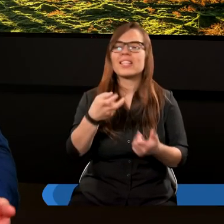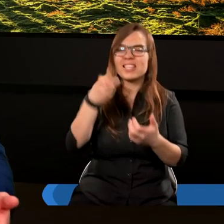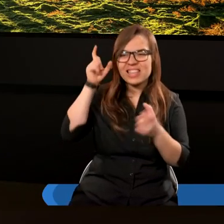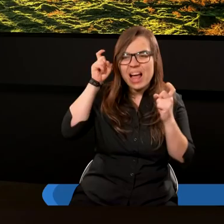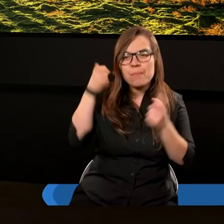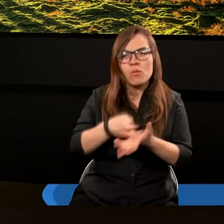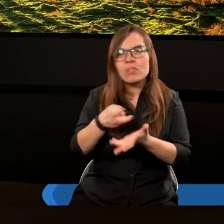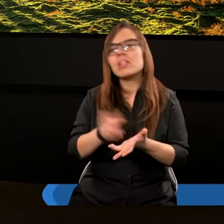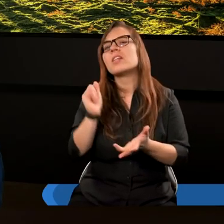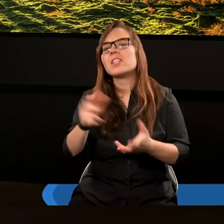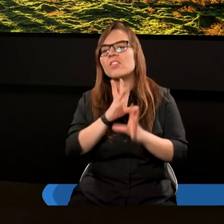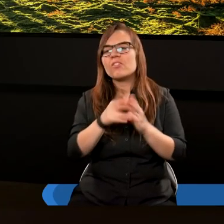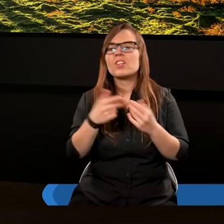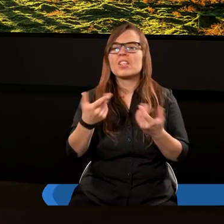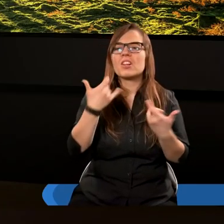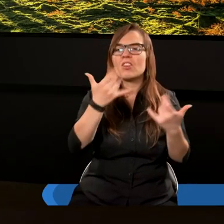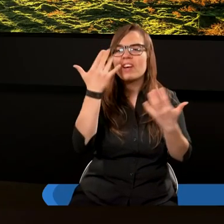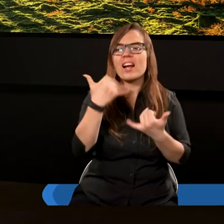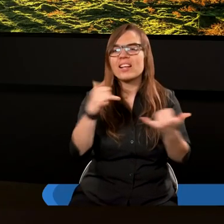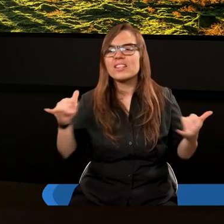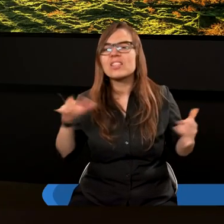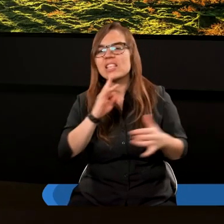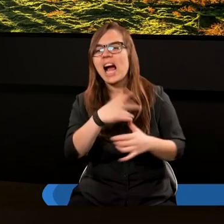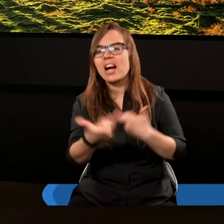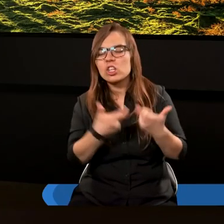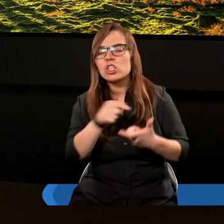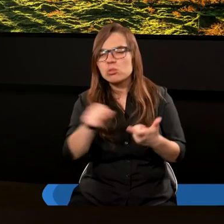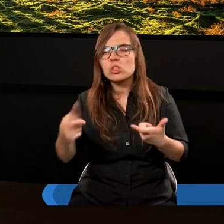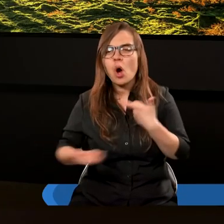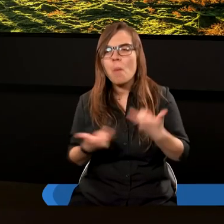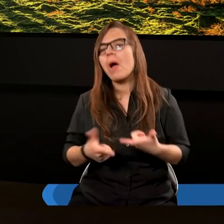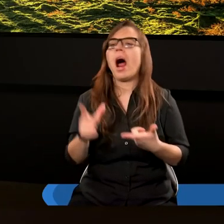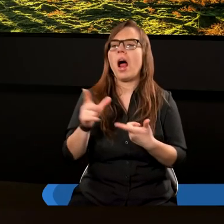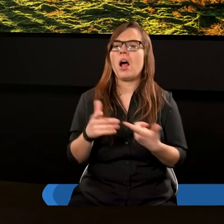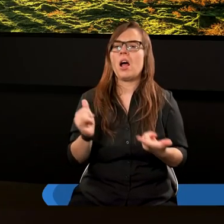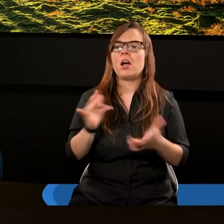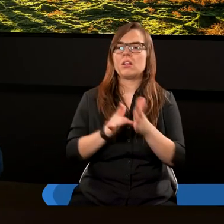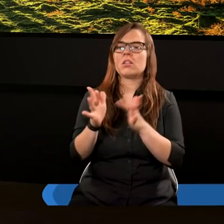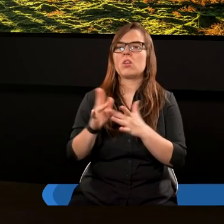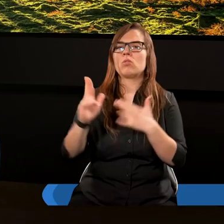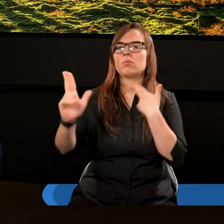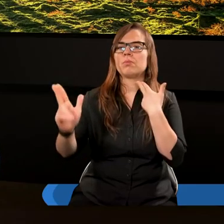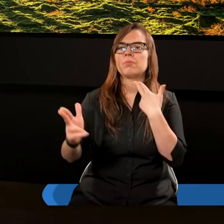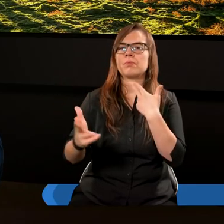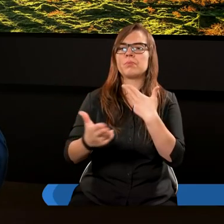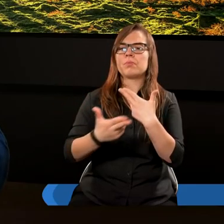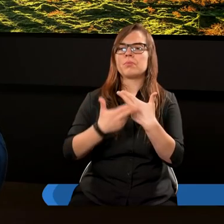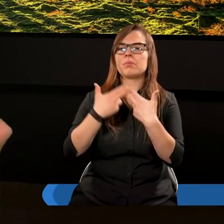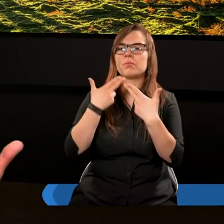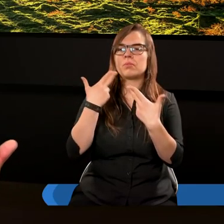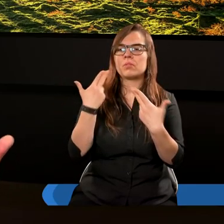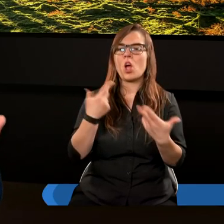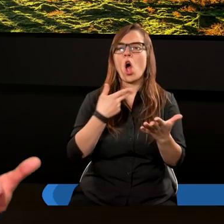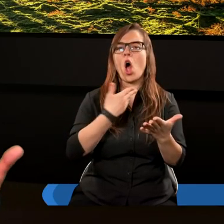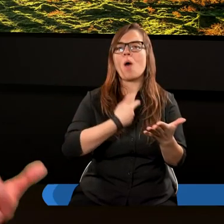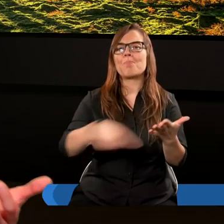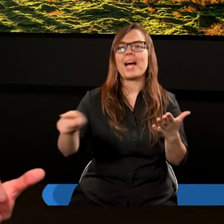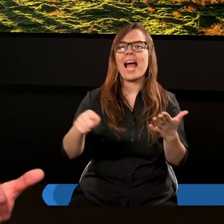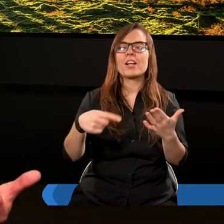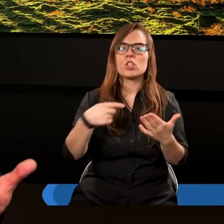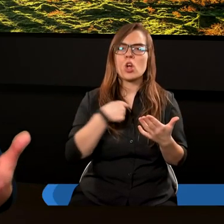wyganialiśmy i cuda czyniliśmy. I wiele takich rzeczy zrobiliśmy. Jezus odpada i wtedy im powiem Odejdźcie